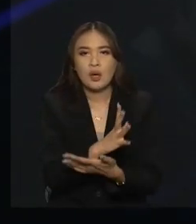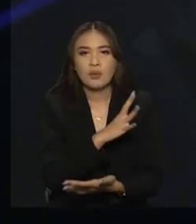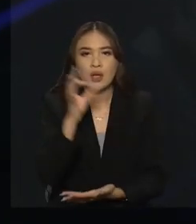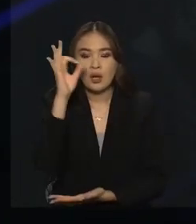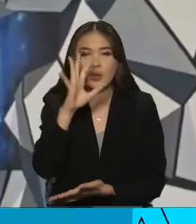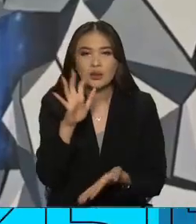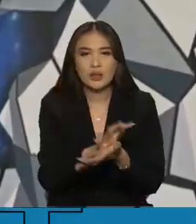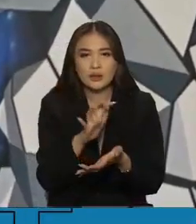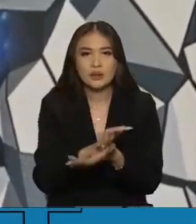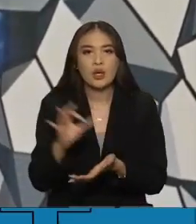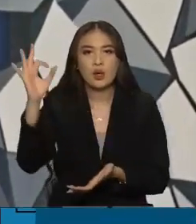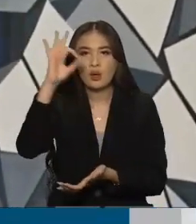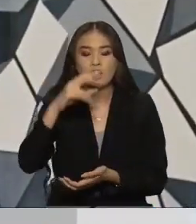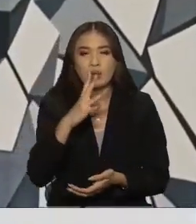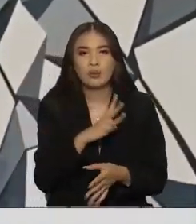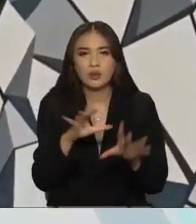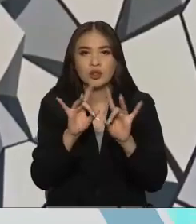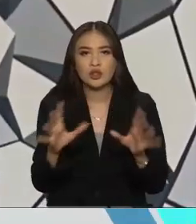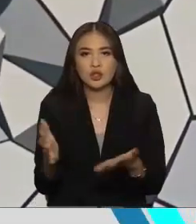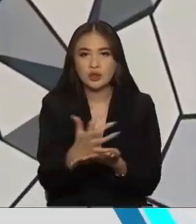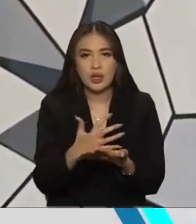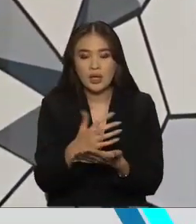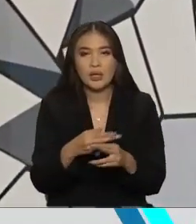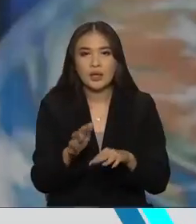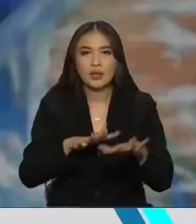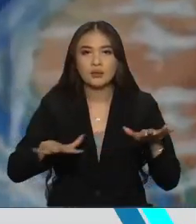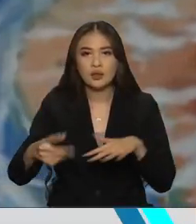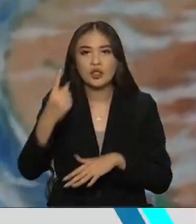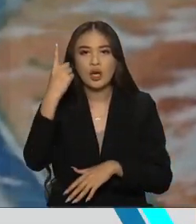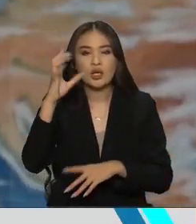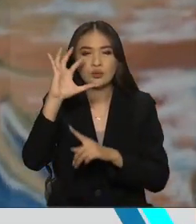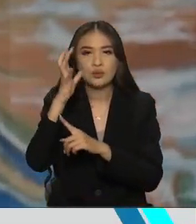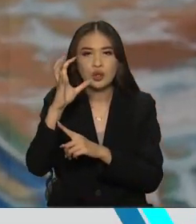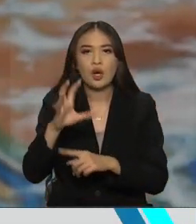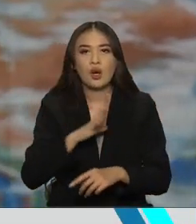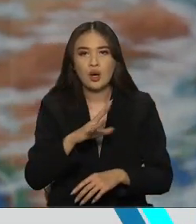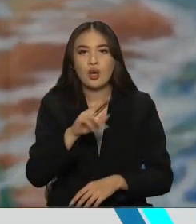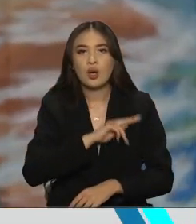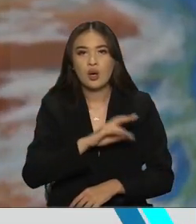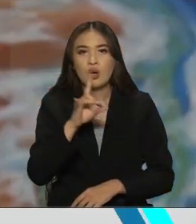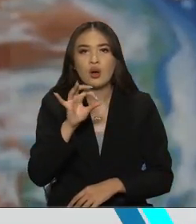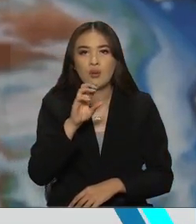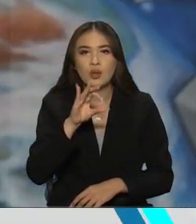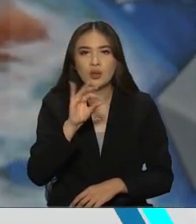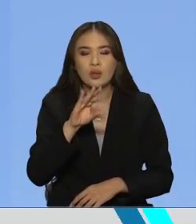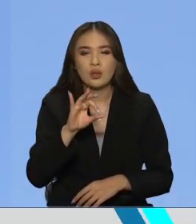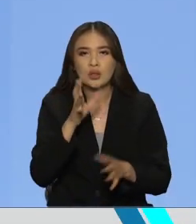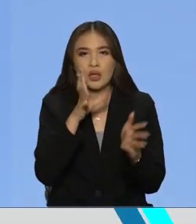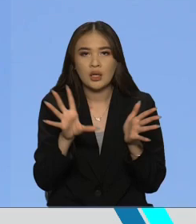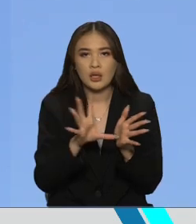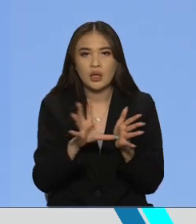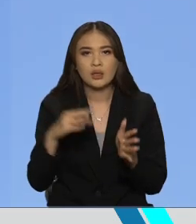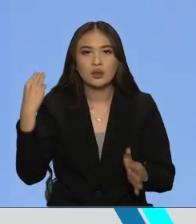ауаның ластануы туралы мәліметтерді жинаған. Еліміздегі жалғыз спутниктік робототехника үйірмесі осы